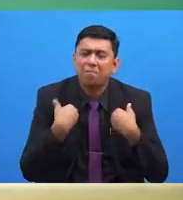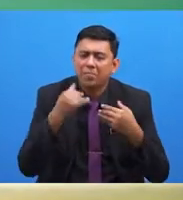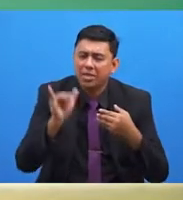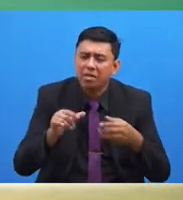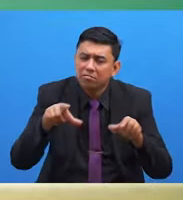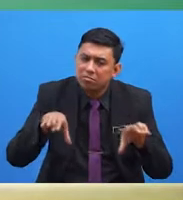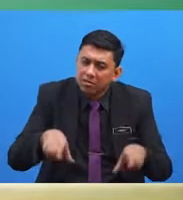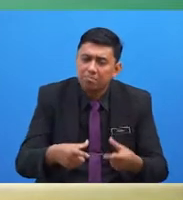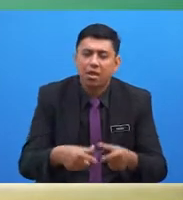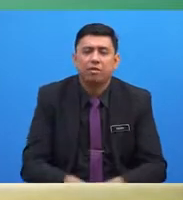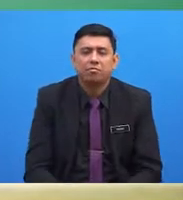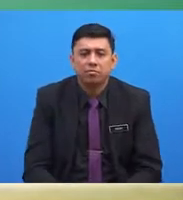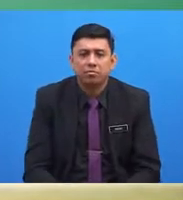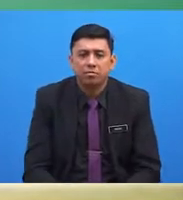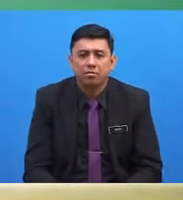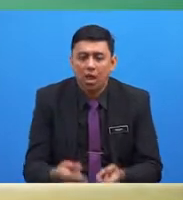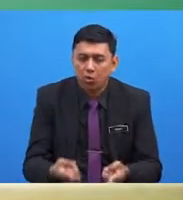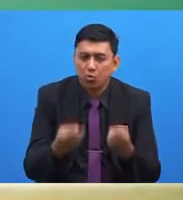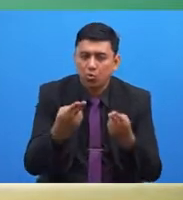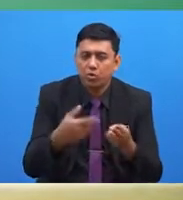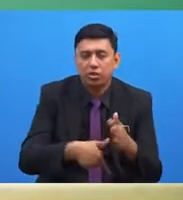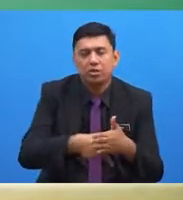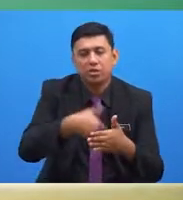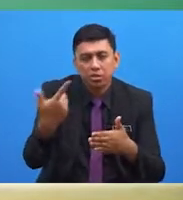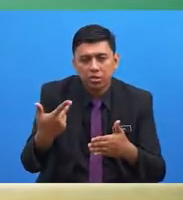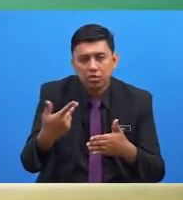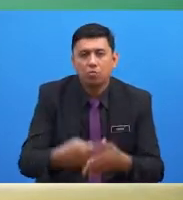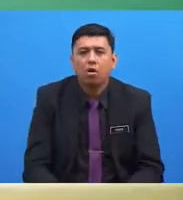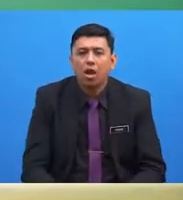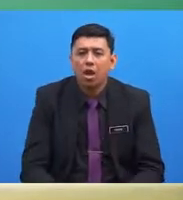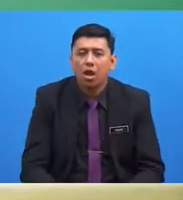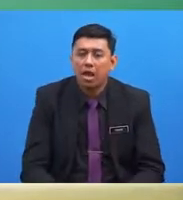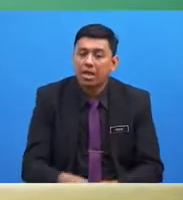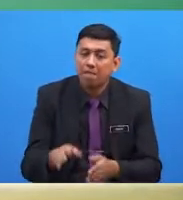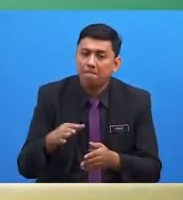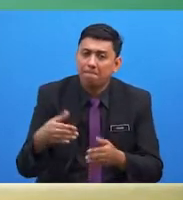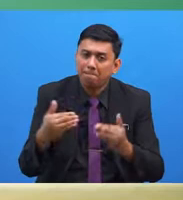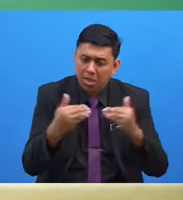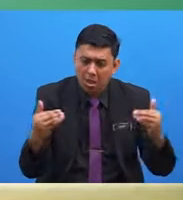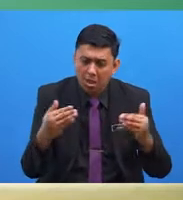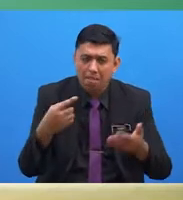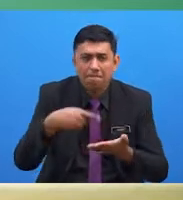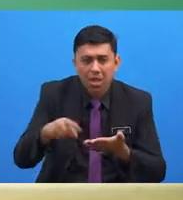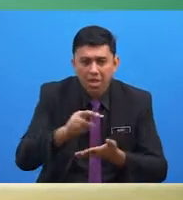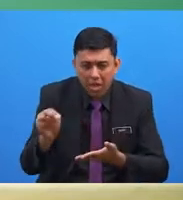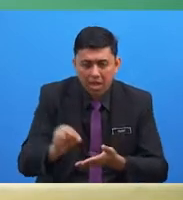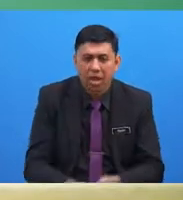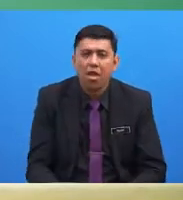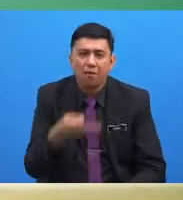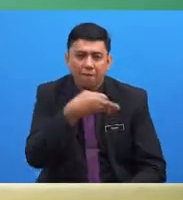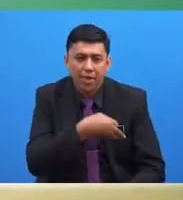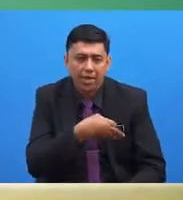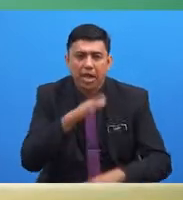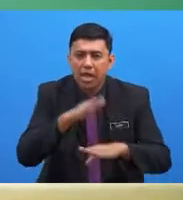iaitu angkutan keluar, kadar bayaran, faedah atas pinjaman sarah,